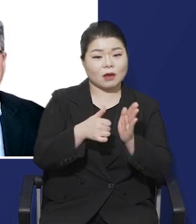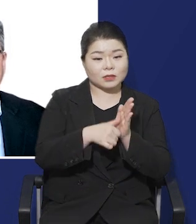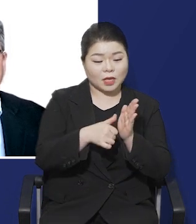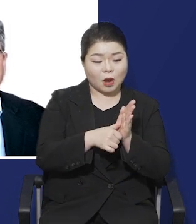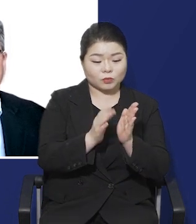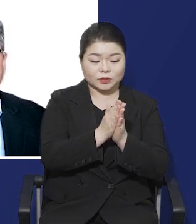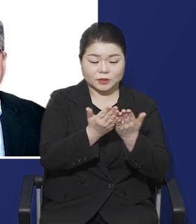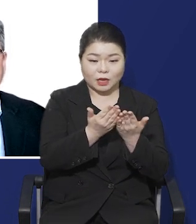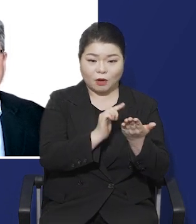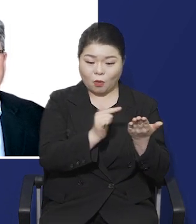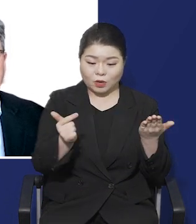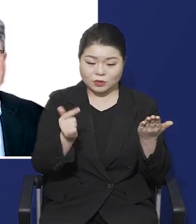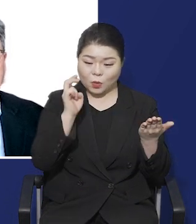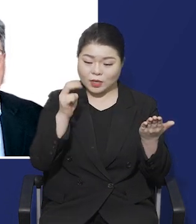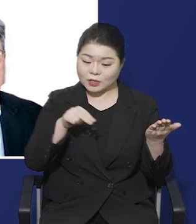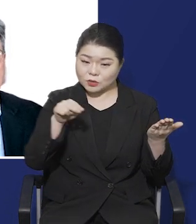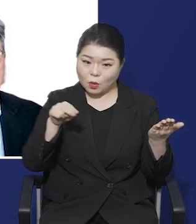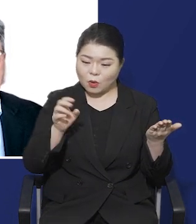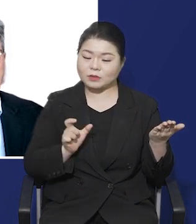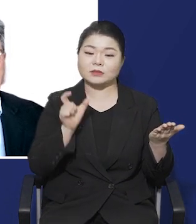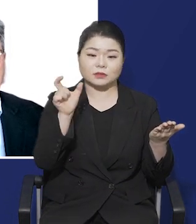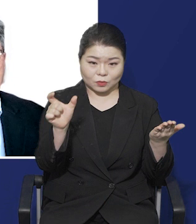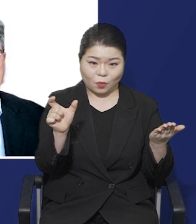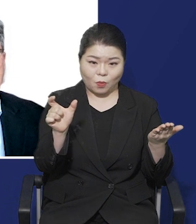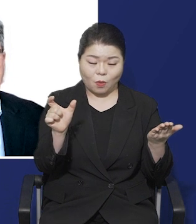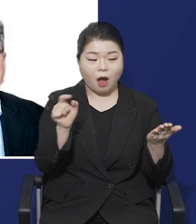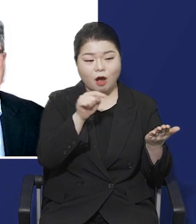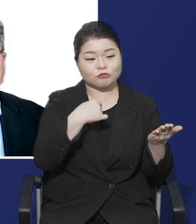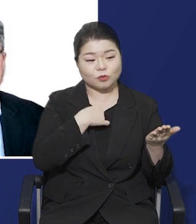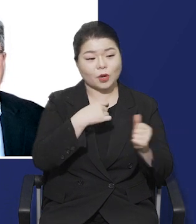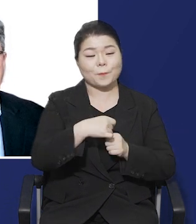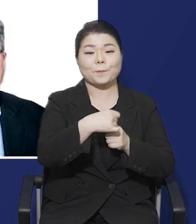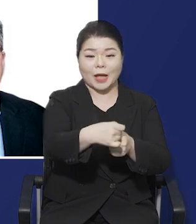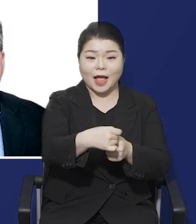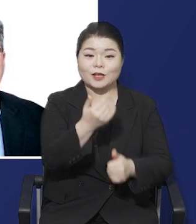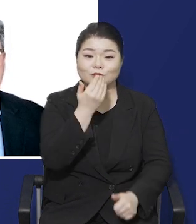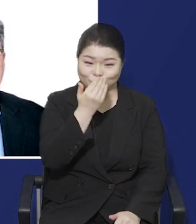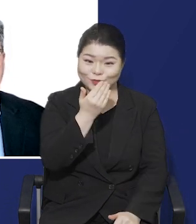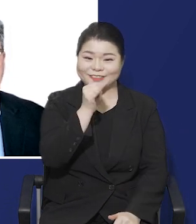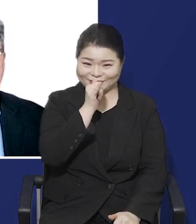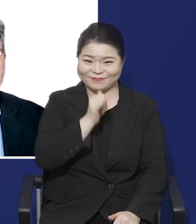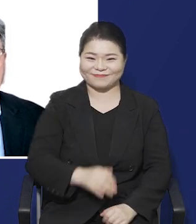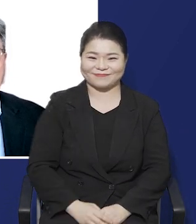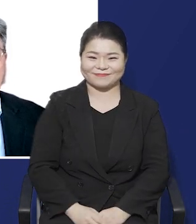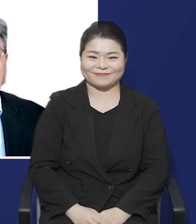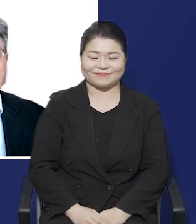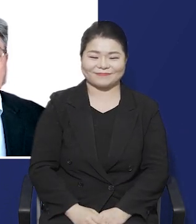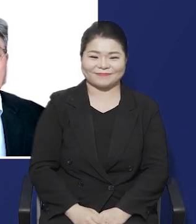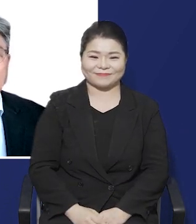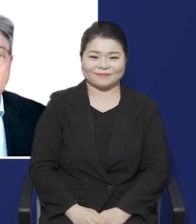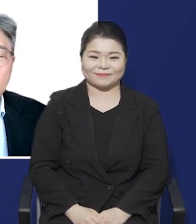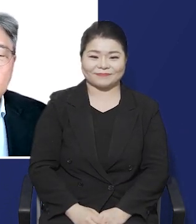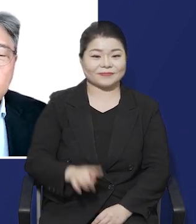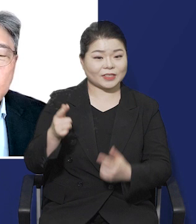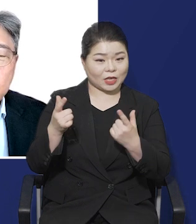카탈로그 및 기업 현황 등의 정보를 등록해서 바이어의 선택을 기다릴 수도 있습니다.